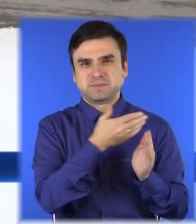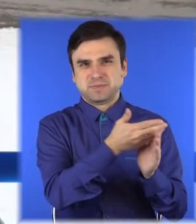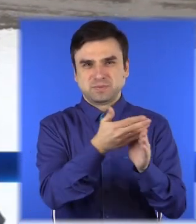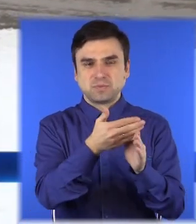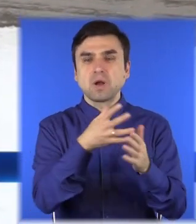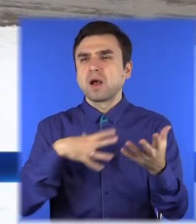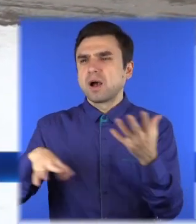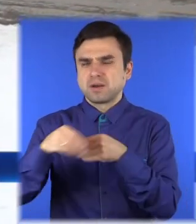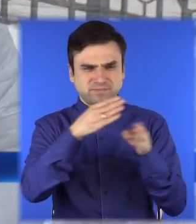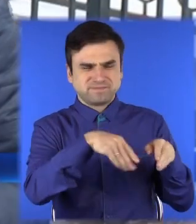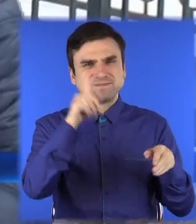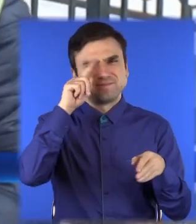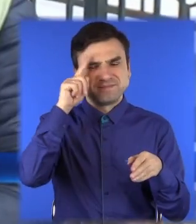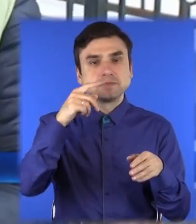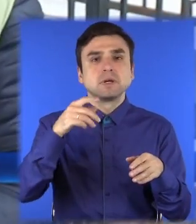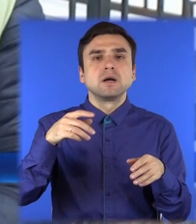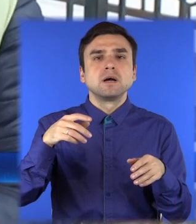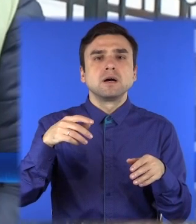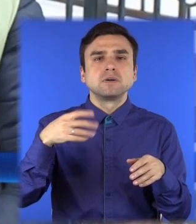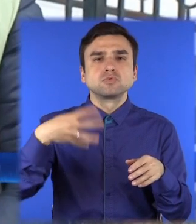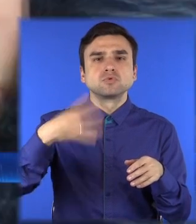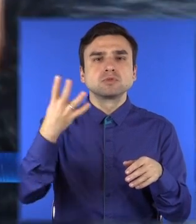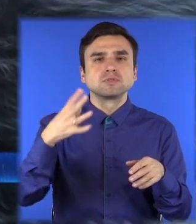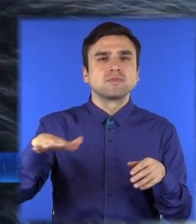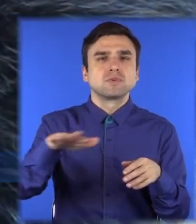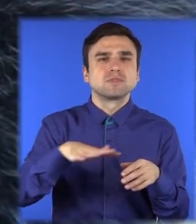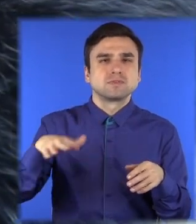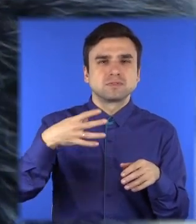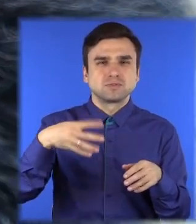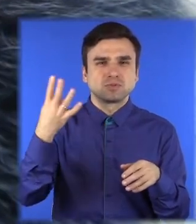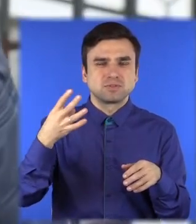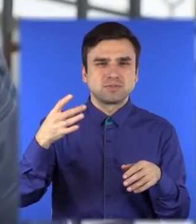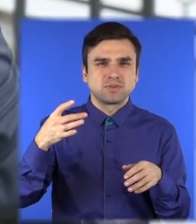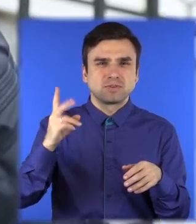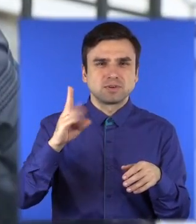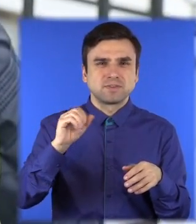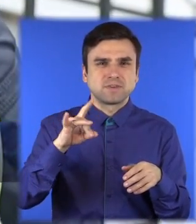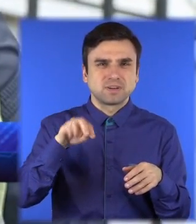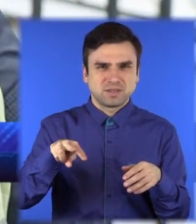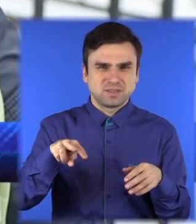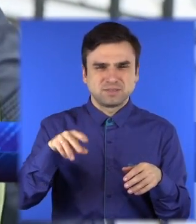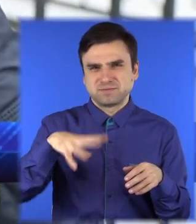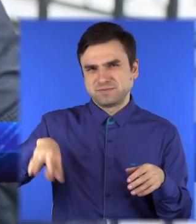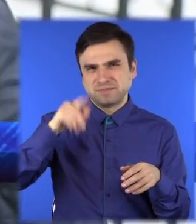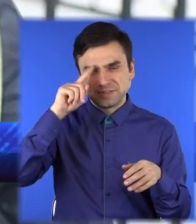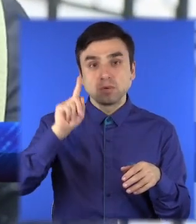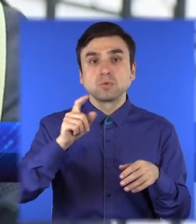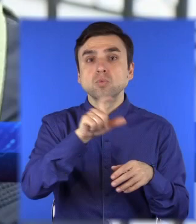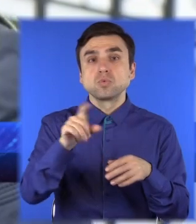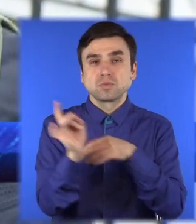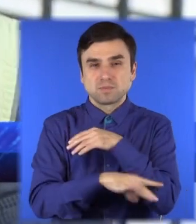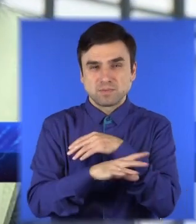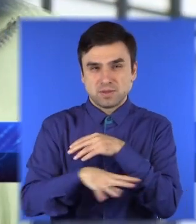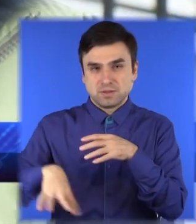знають на 44-му кварталі. Адже там щосуботи вони годують усіх бажаючих. Дуже багато людей, які не